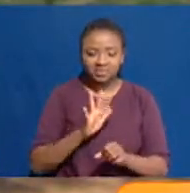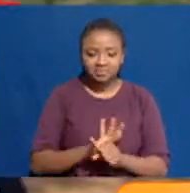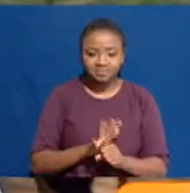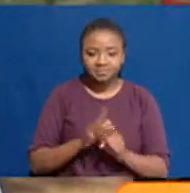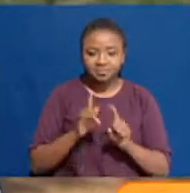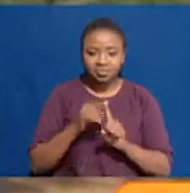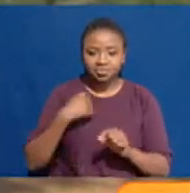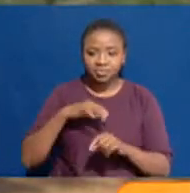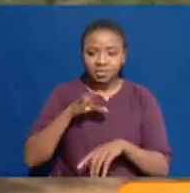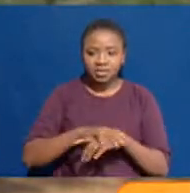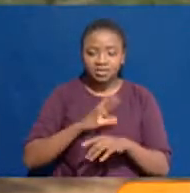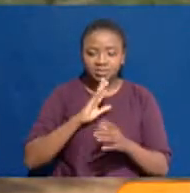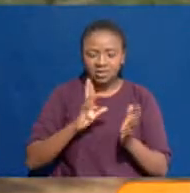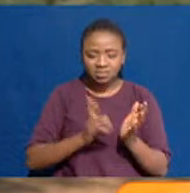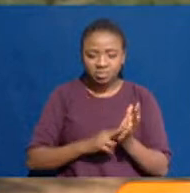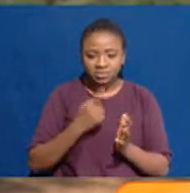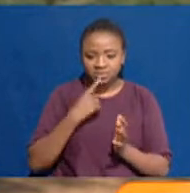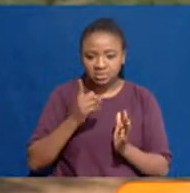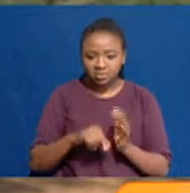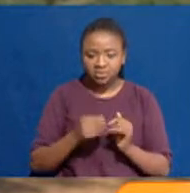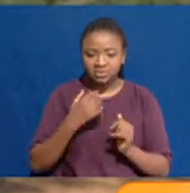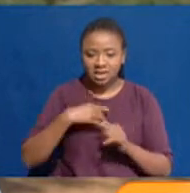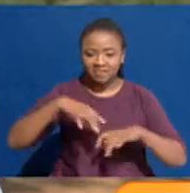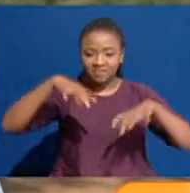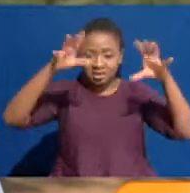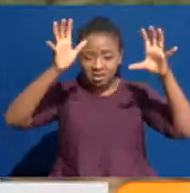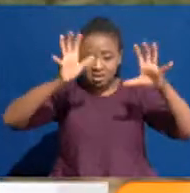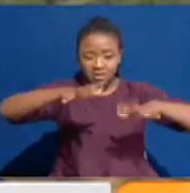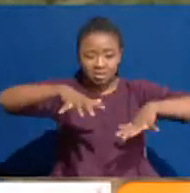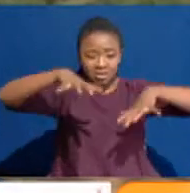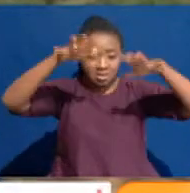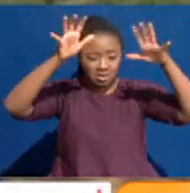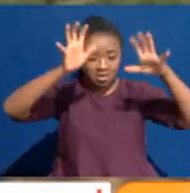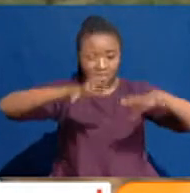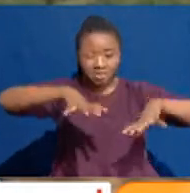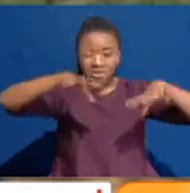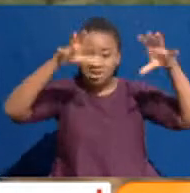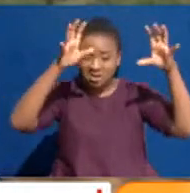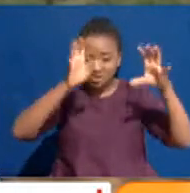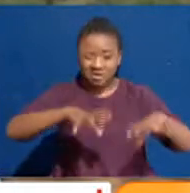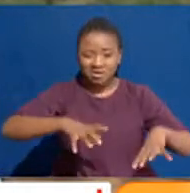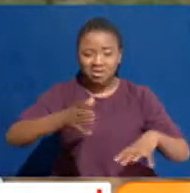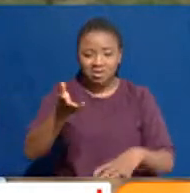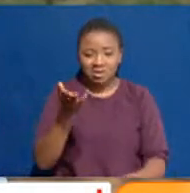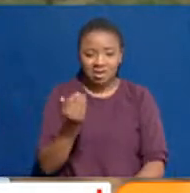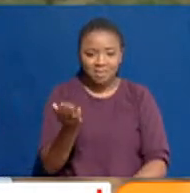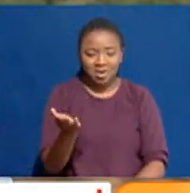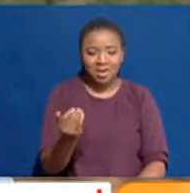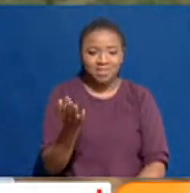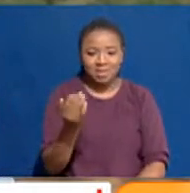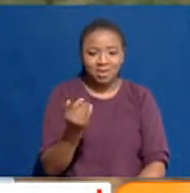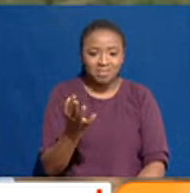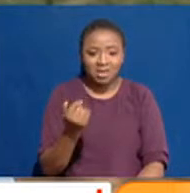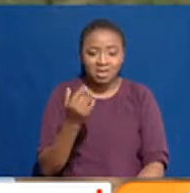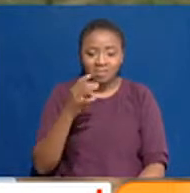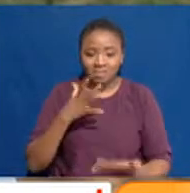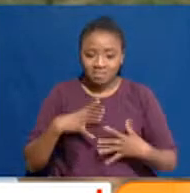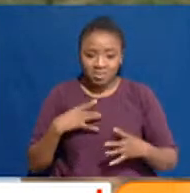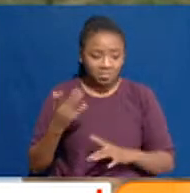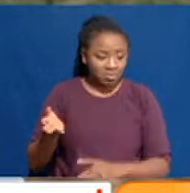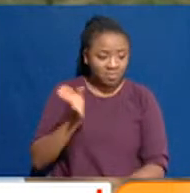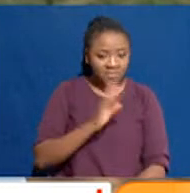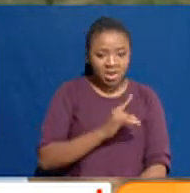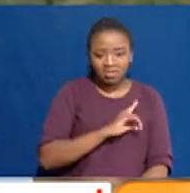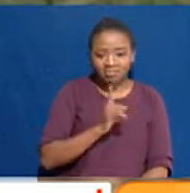ya kwamba iko El Nino. Sasa ndio kwamba watu hawezi kurudi huko kwa sababu kuhofia